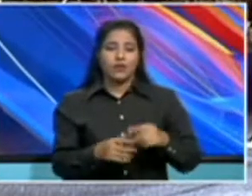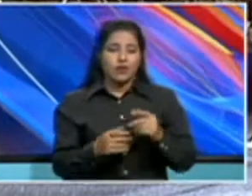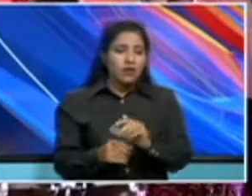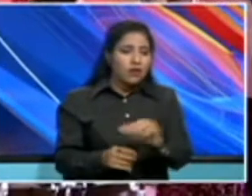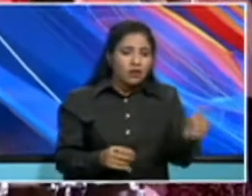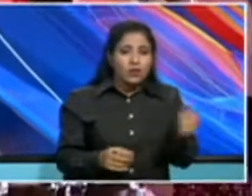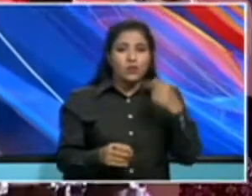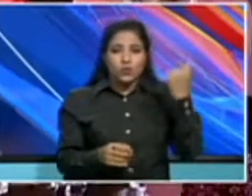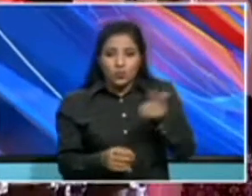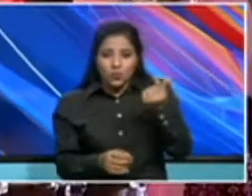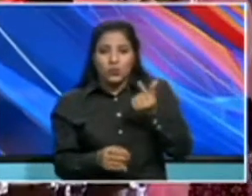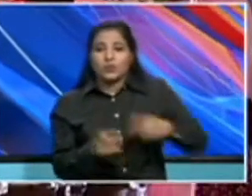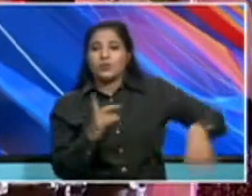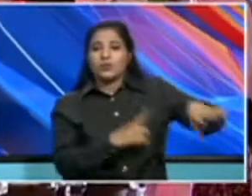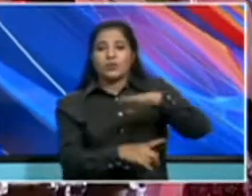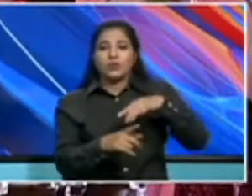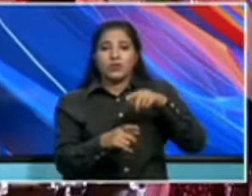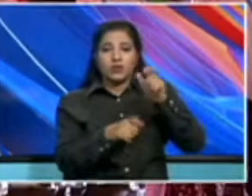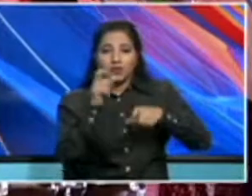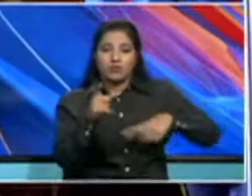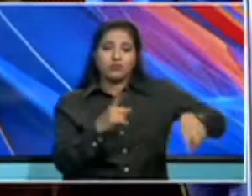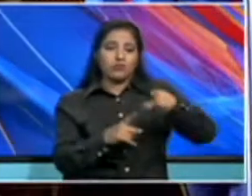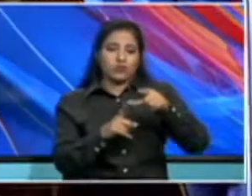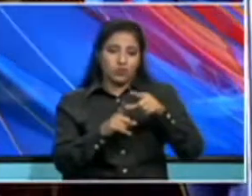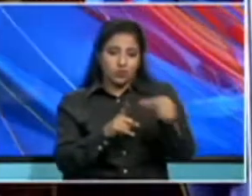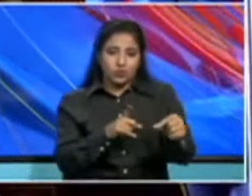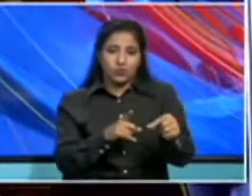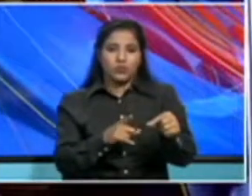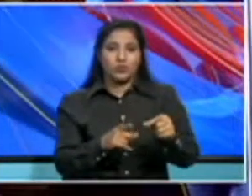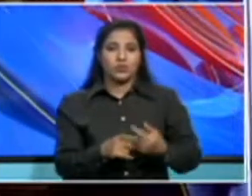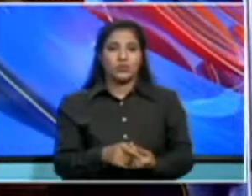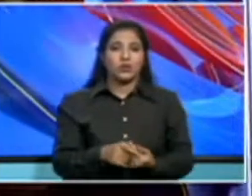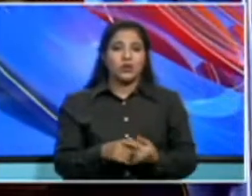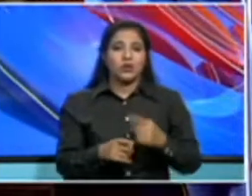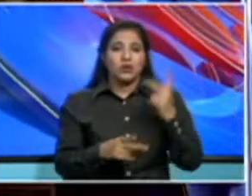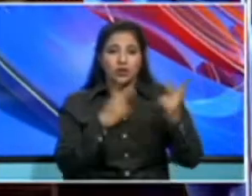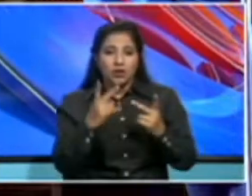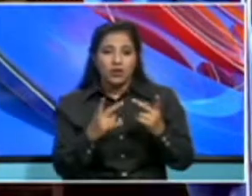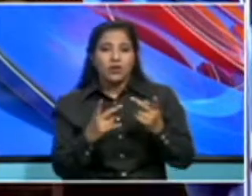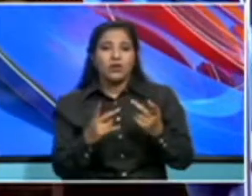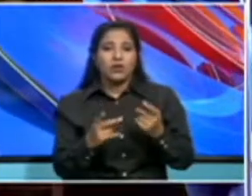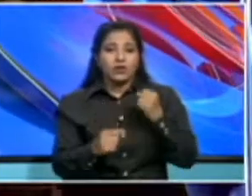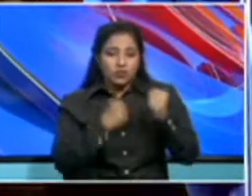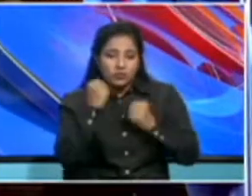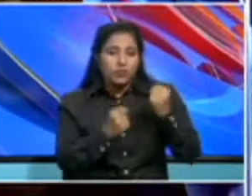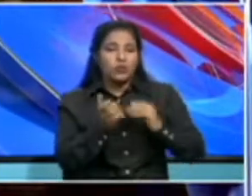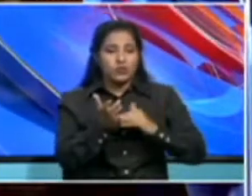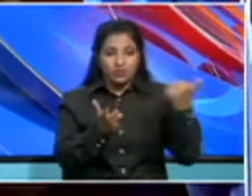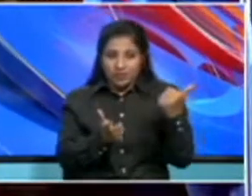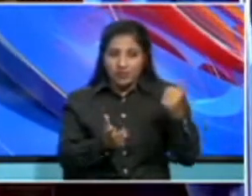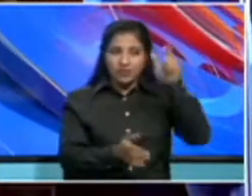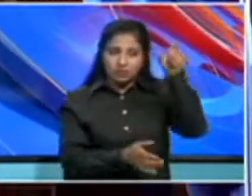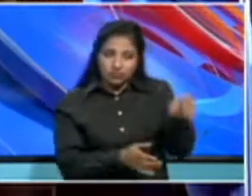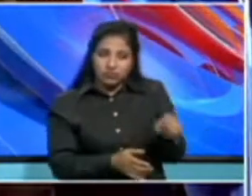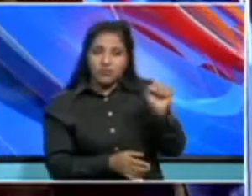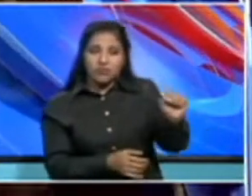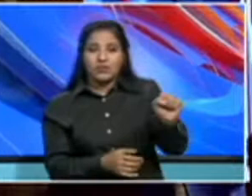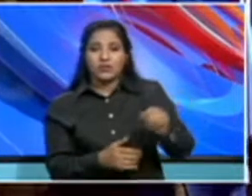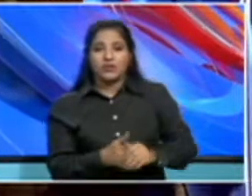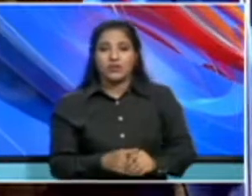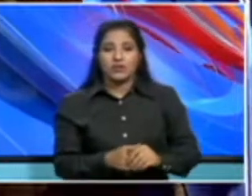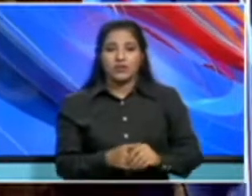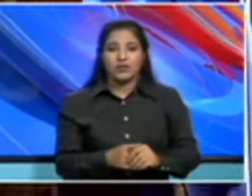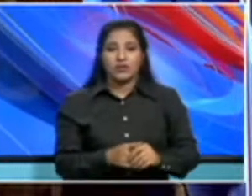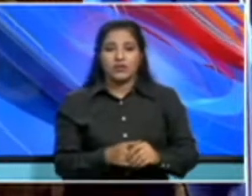without the use of drug and doping, in the true spirit of sportsmanship,